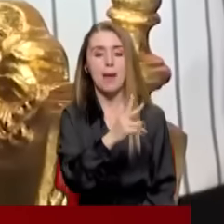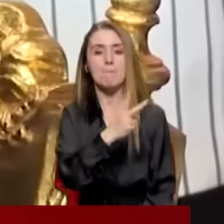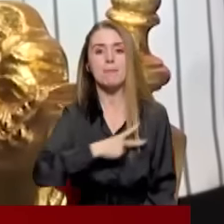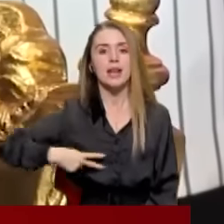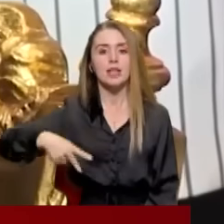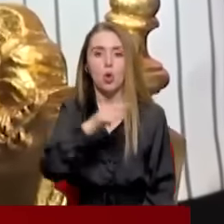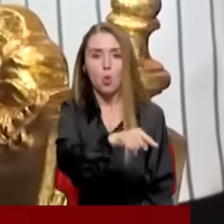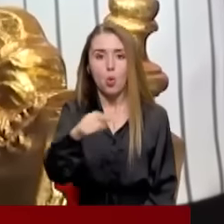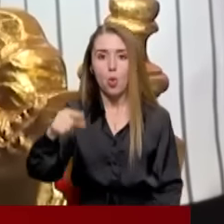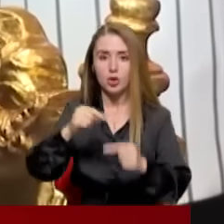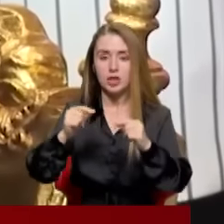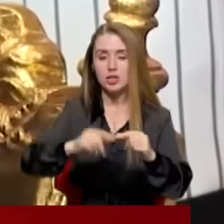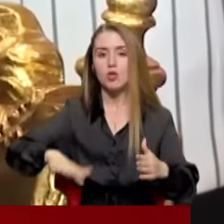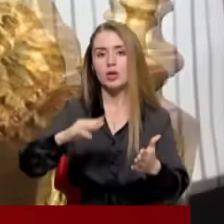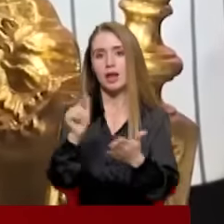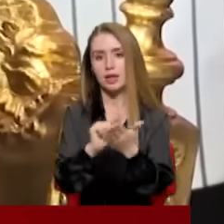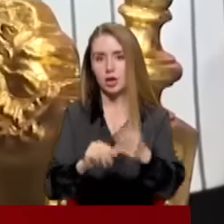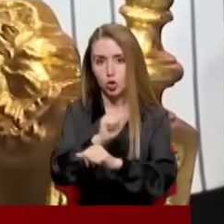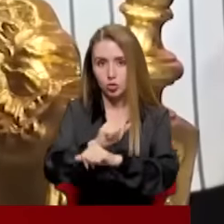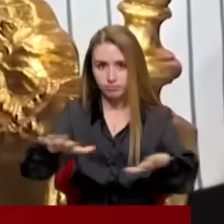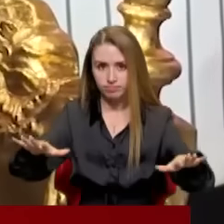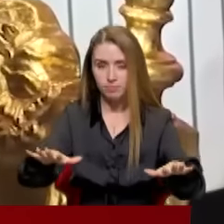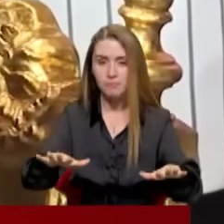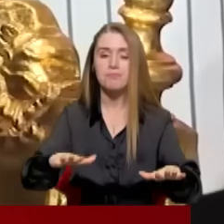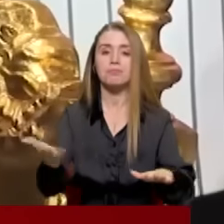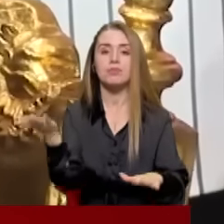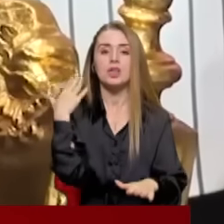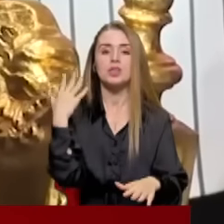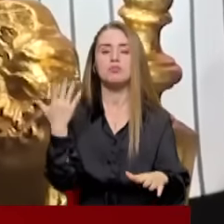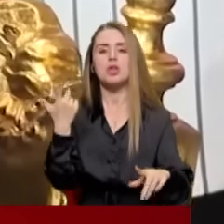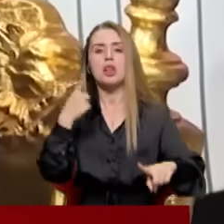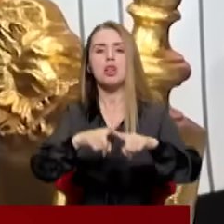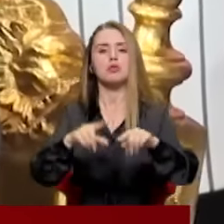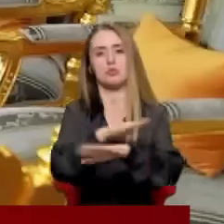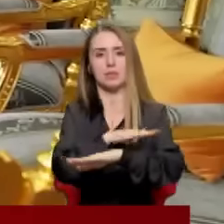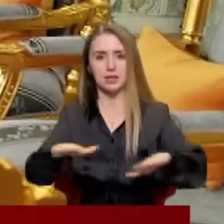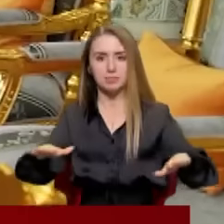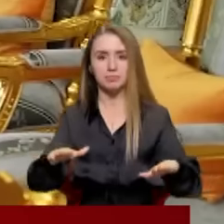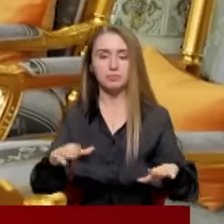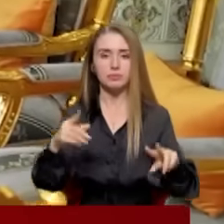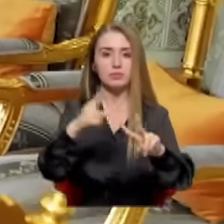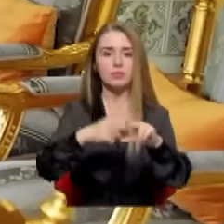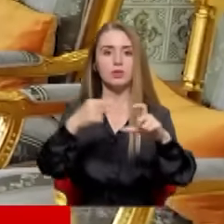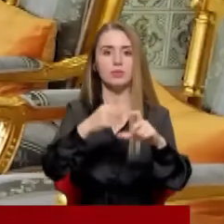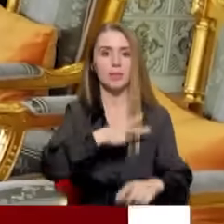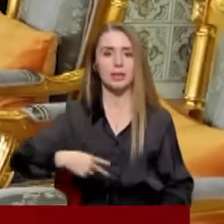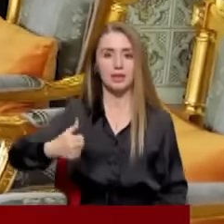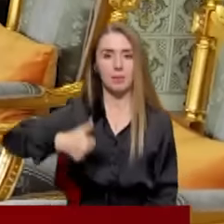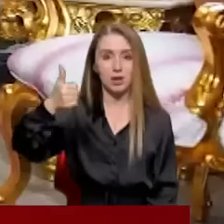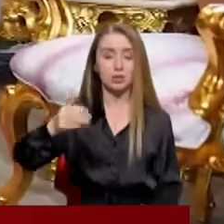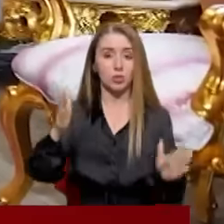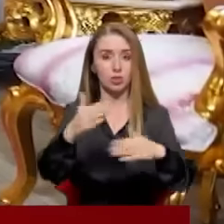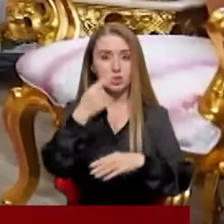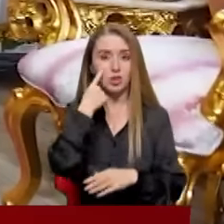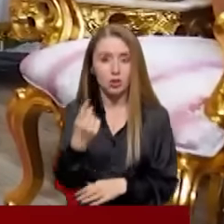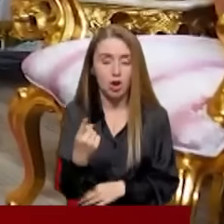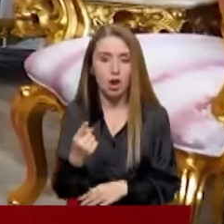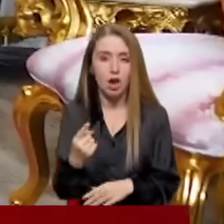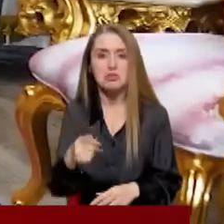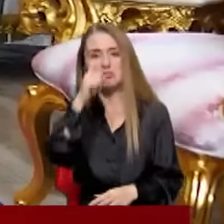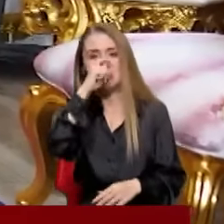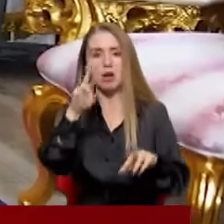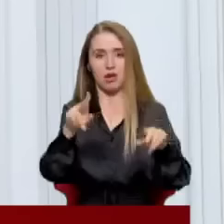belediyelere tasarruf genelgesi yollayacağız. Geçmişin şatafatından arınacağız. Yunus Emre Belediye Başkanlığı makam odası adeta bir